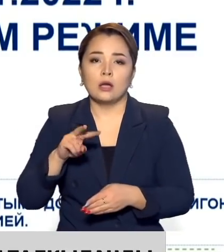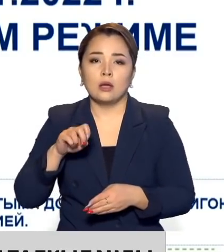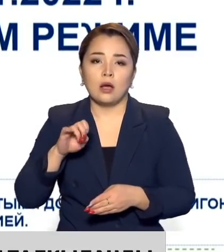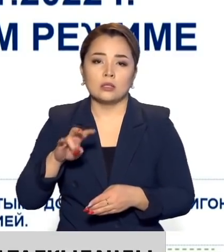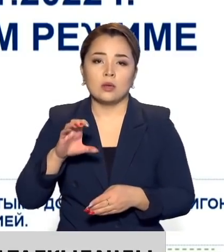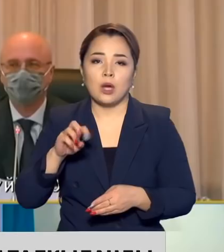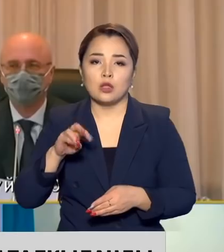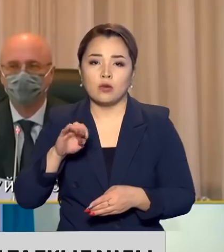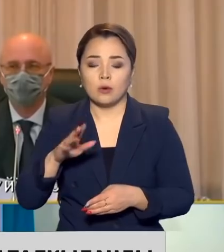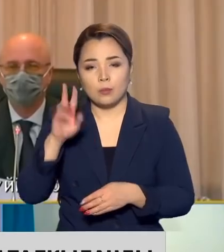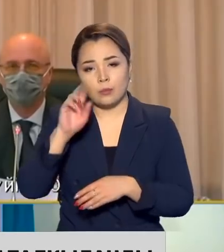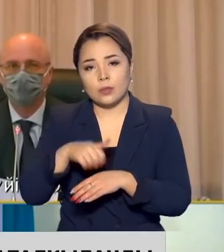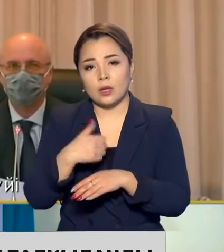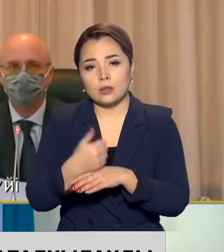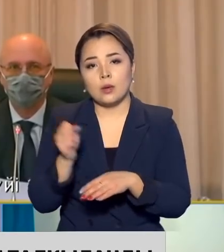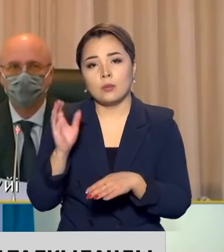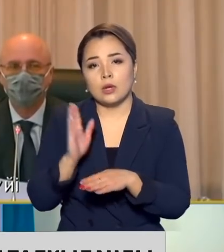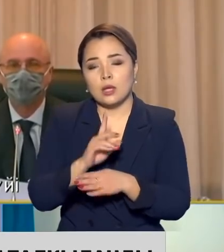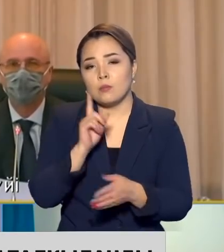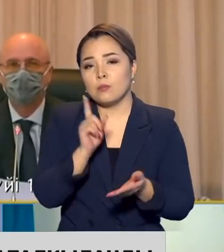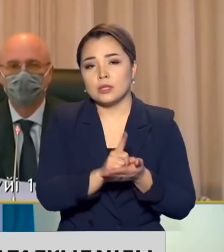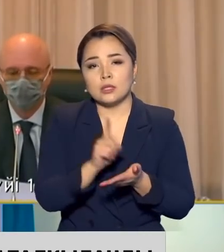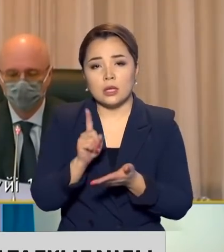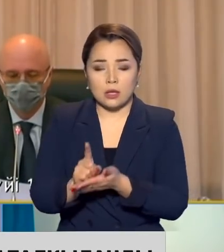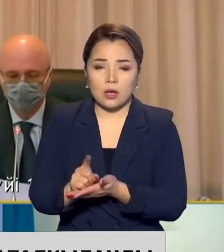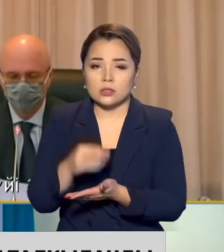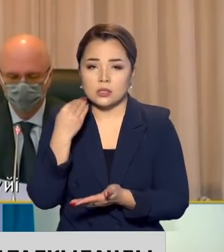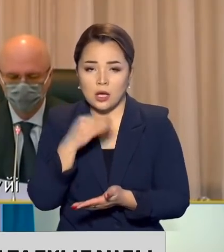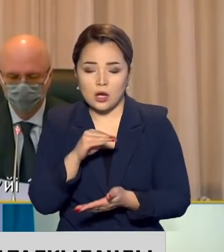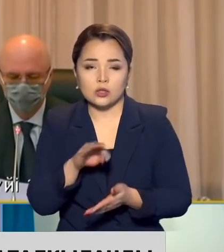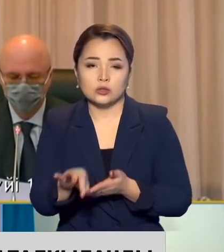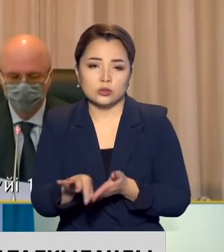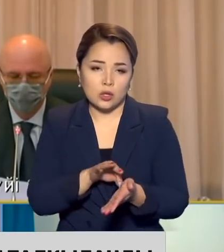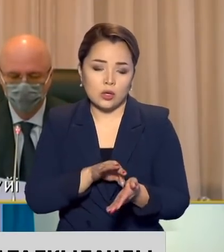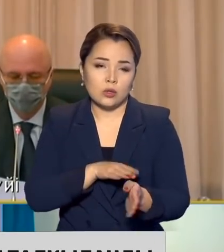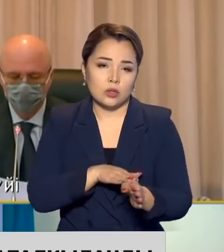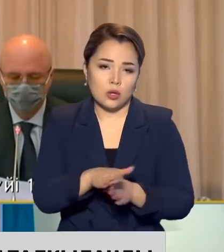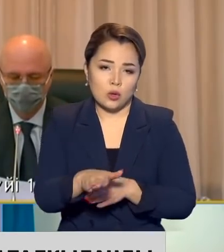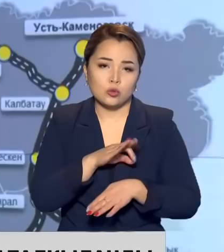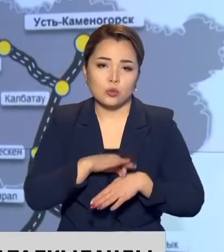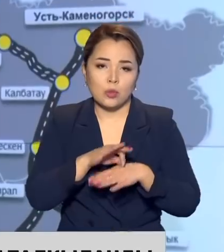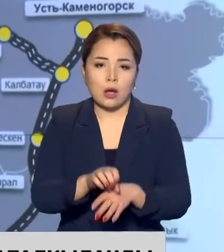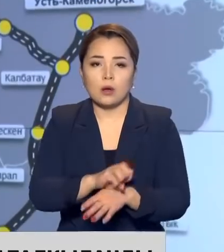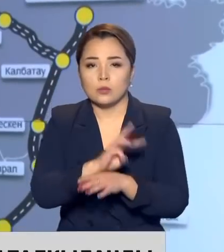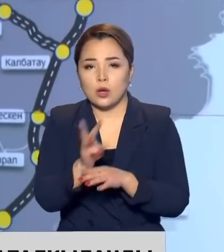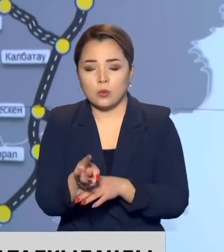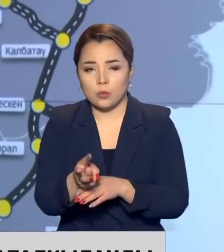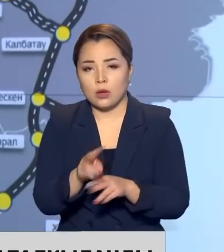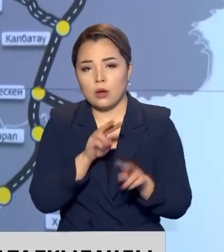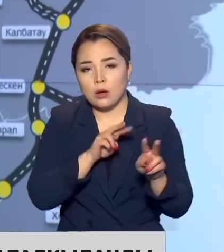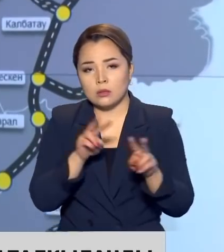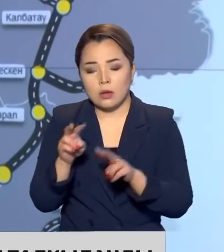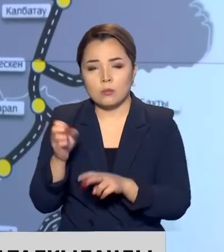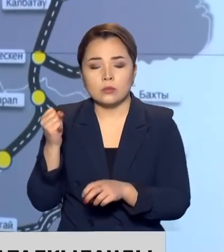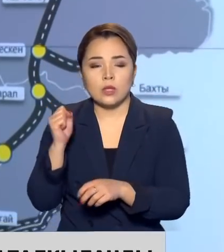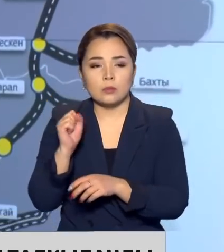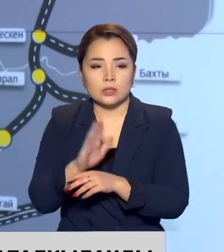Смайылов мемлекет басшысы қойған өзге де міндеттерді сапалы әрі жедел іске асыруды қамтамасыз етуді қадап